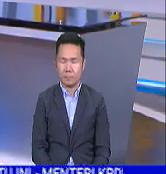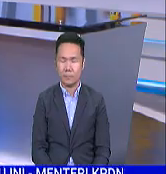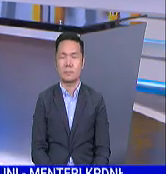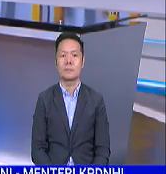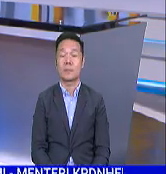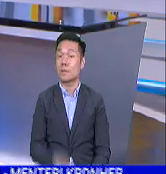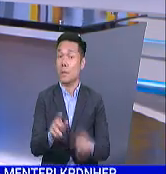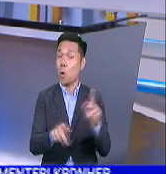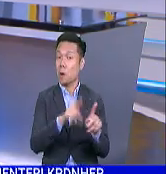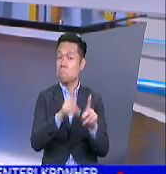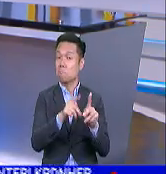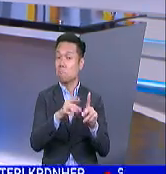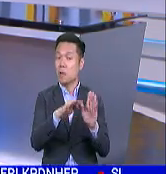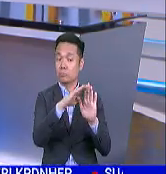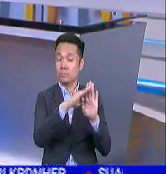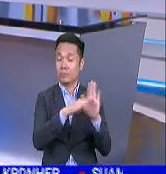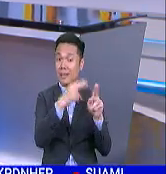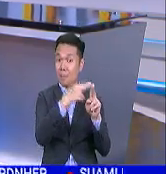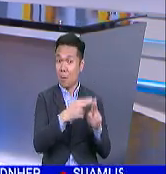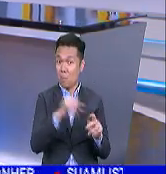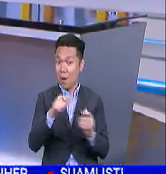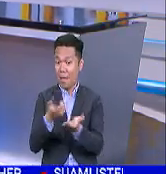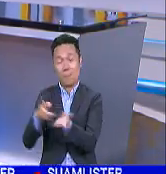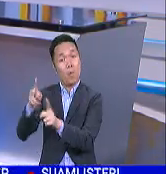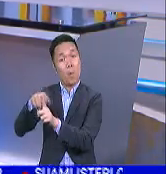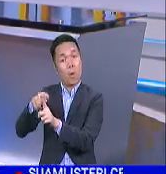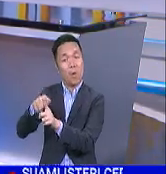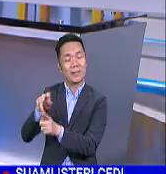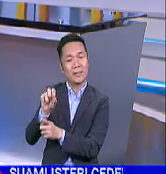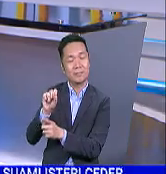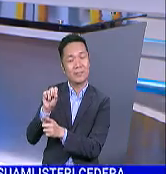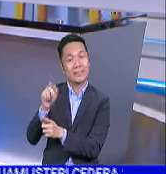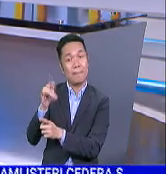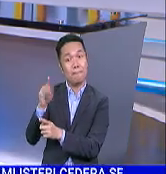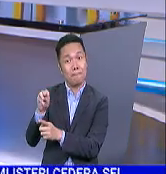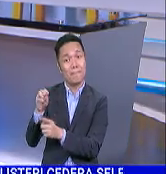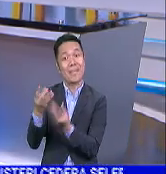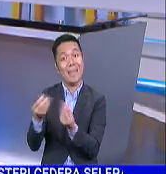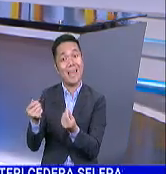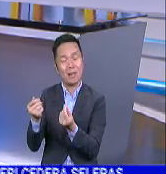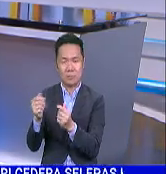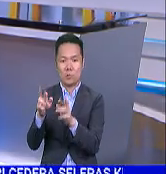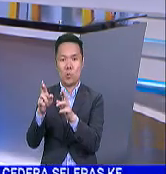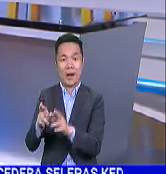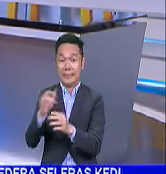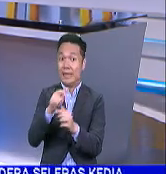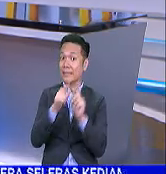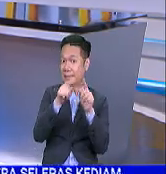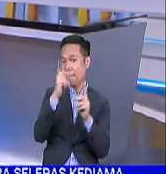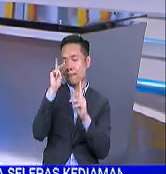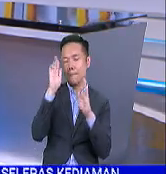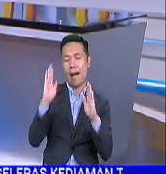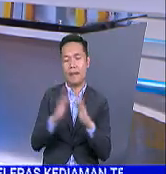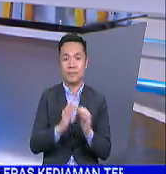Senarai individu layak memohon skim tanah rakyat STR diperluas. Itu antara laporan lintas langsung dari Pahang.